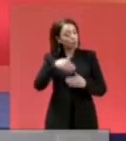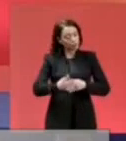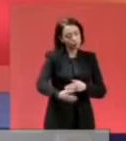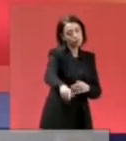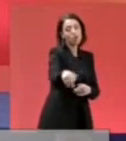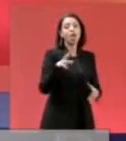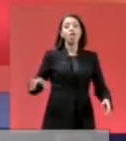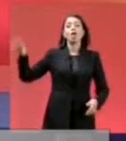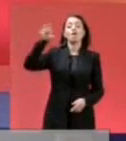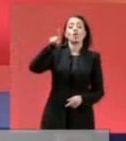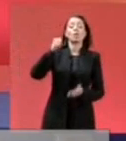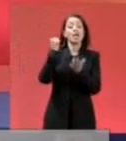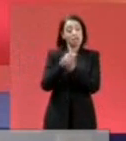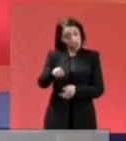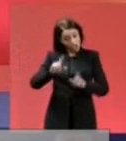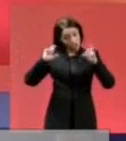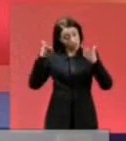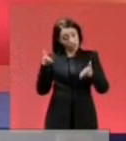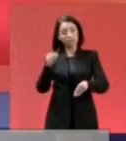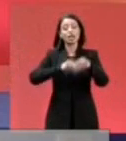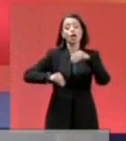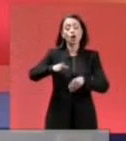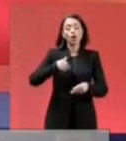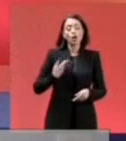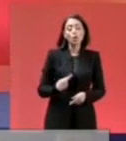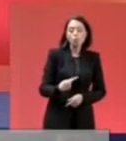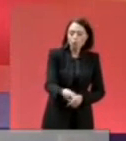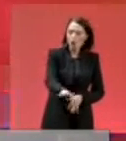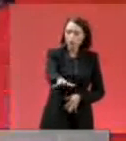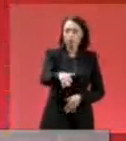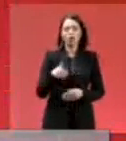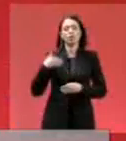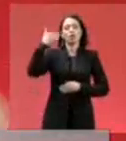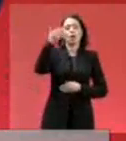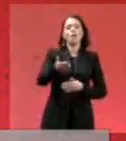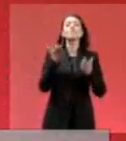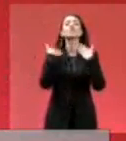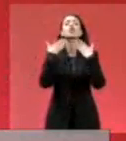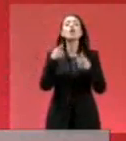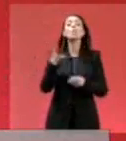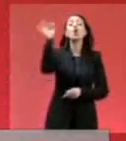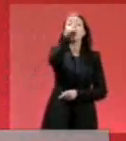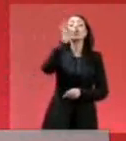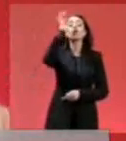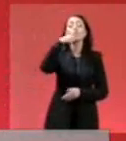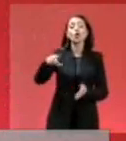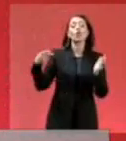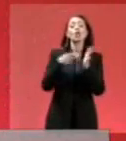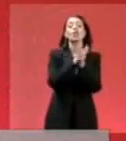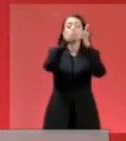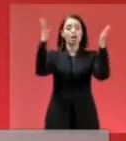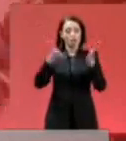επερχόμενες ευρωπαϊκές αλλά και στις εθνικές εκλογές που θα έρθουν στην ώρα τους το ερχόμενο φθινόπωρο τον Οκτώβριο του